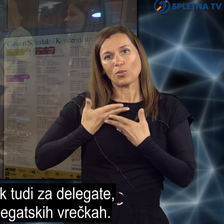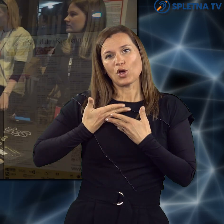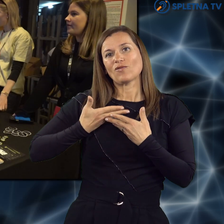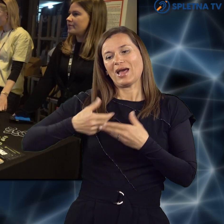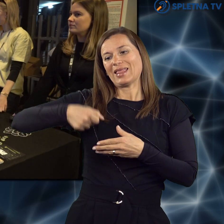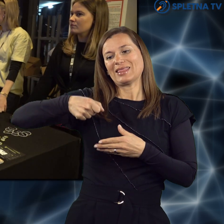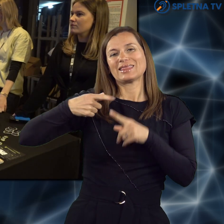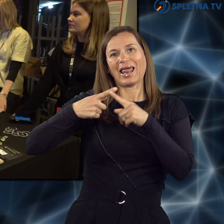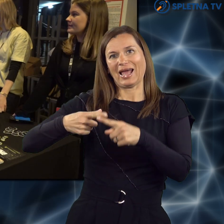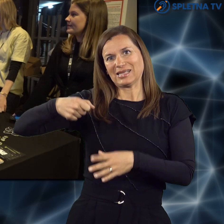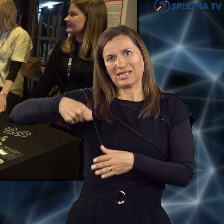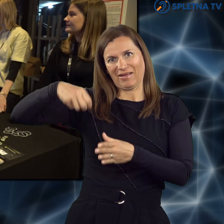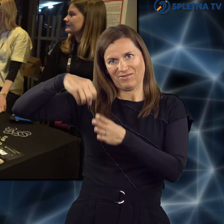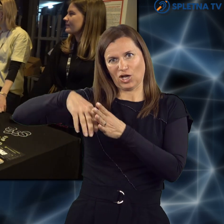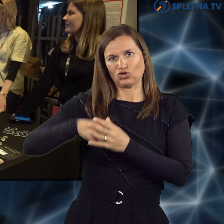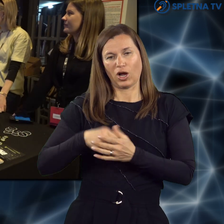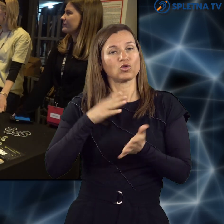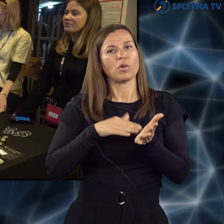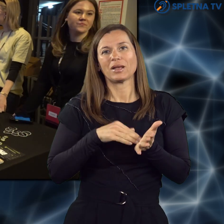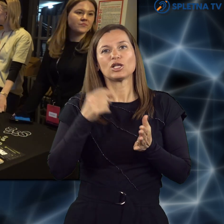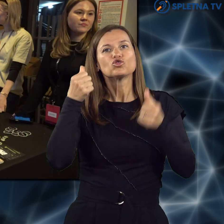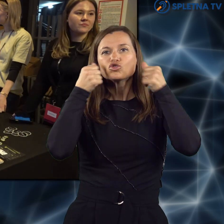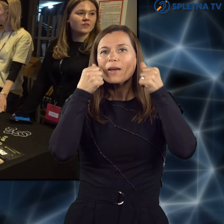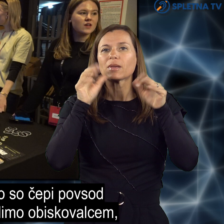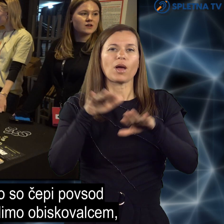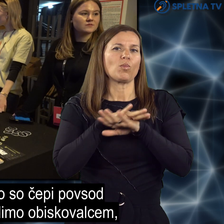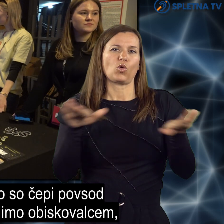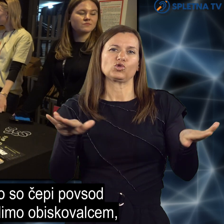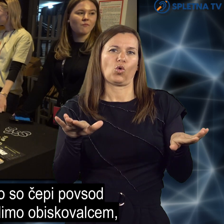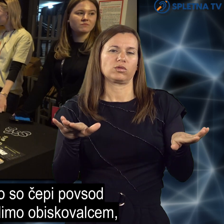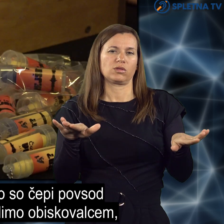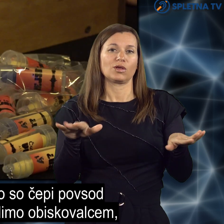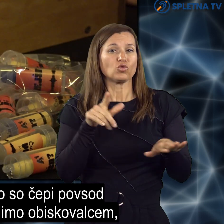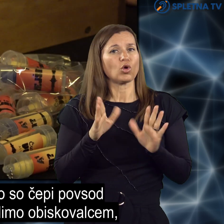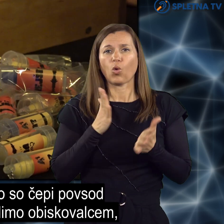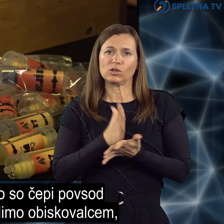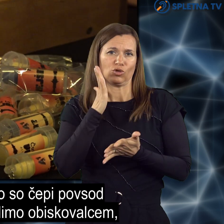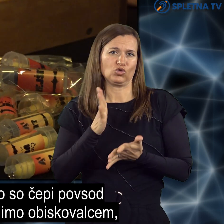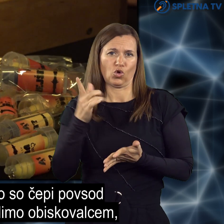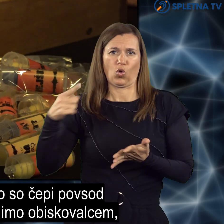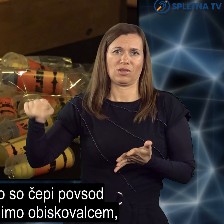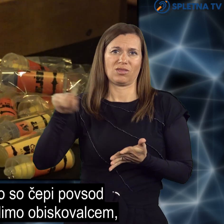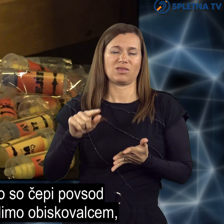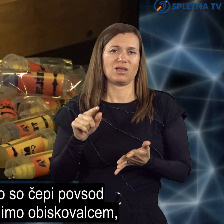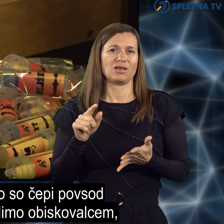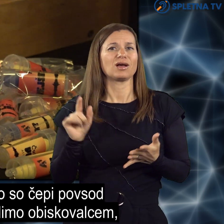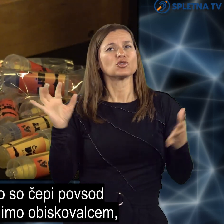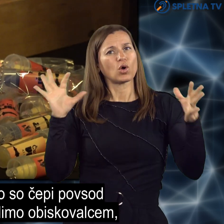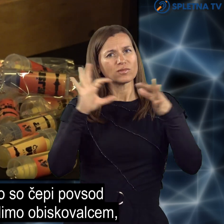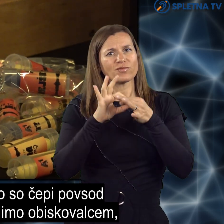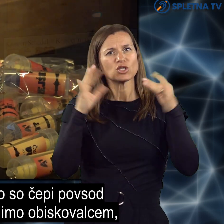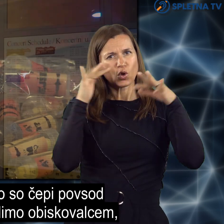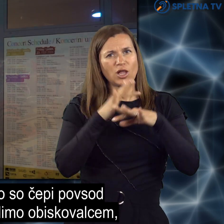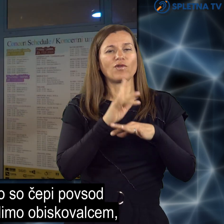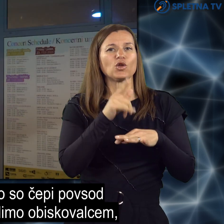vrečkah. Skratka, nekako so čepi povsod na voljo. Se mi zdi, da je bila to super poteza z njihove strani, nekako v simbiozi s